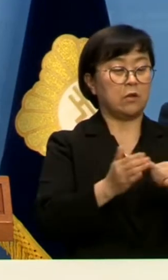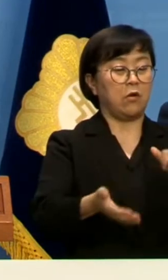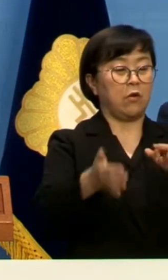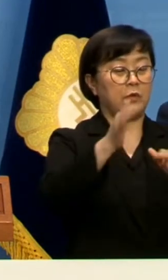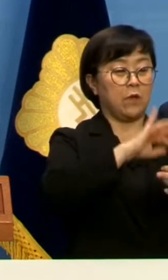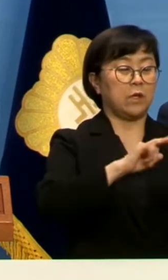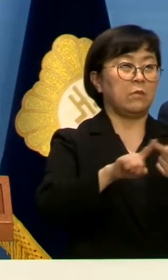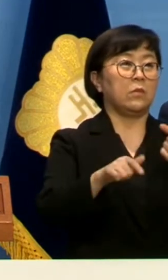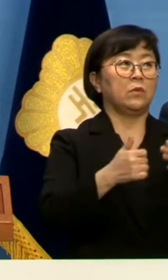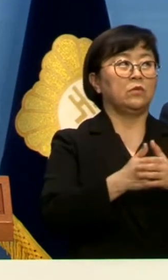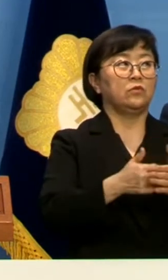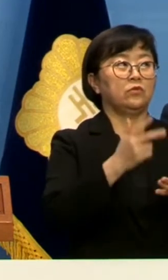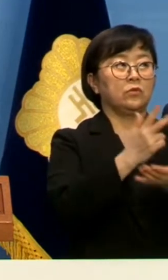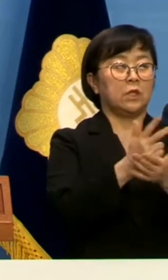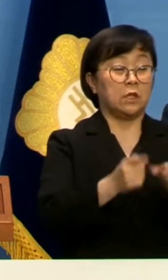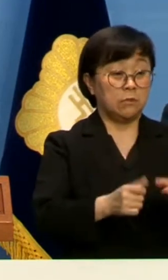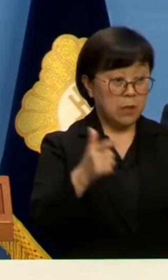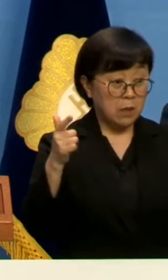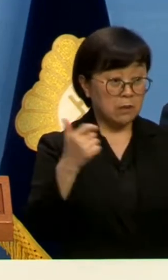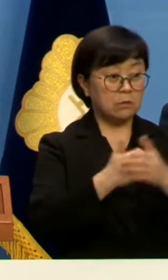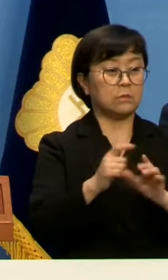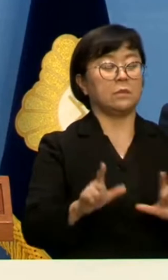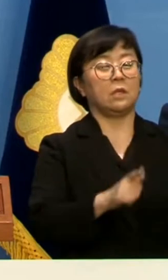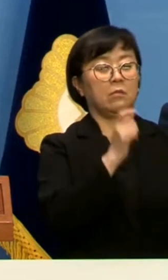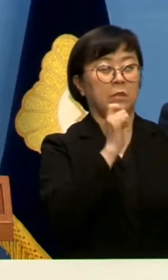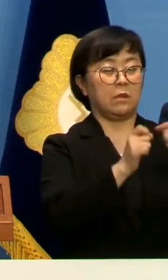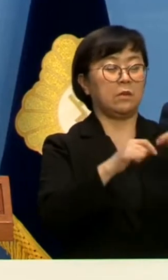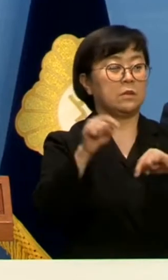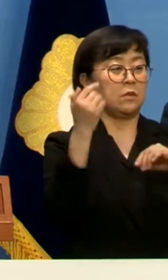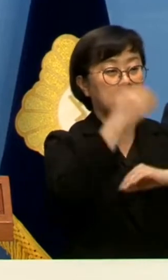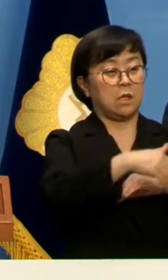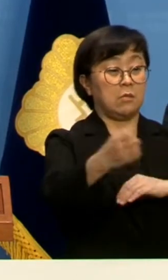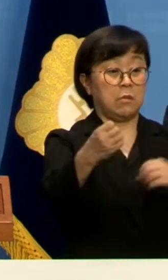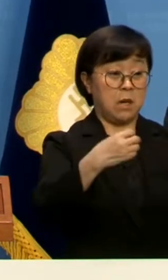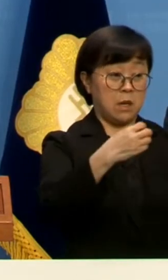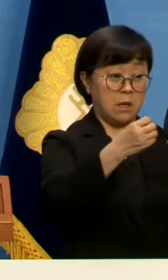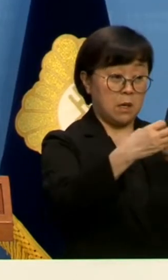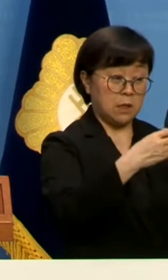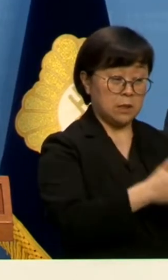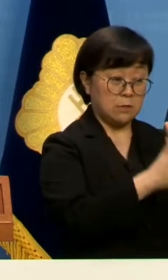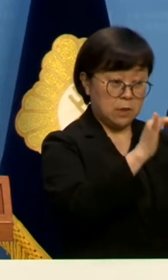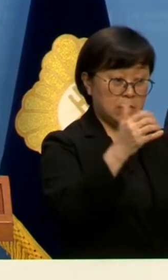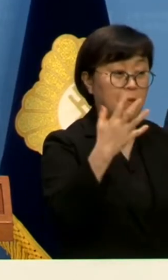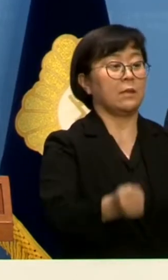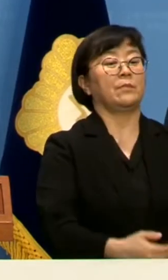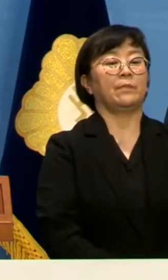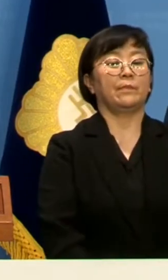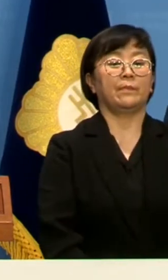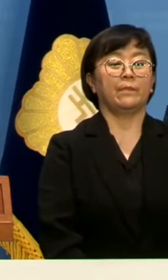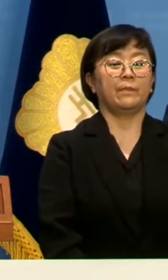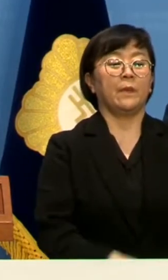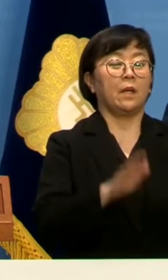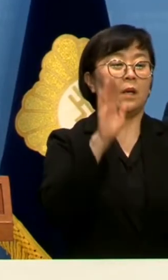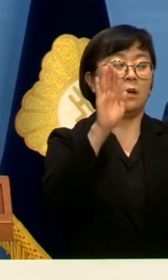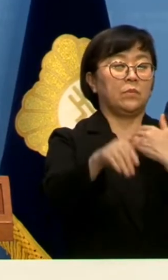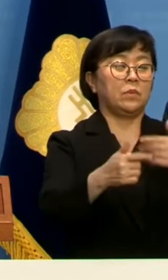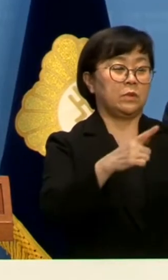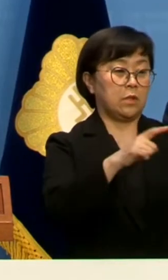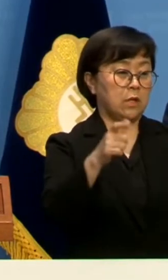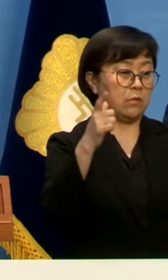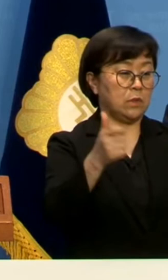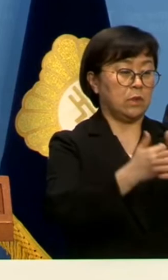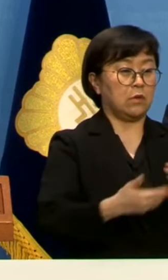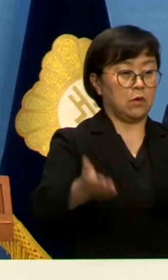정비, 주차장 확충 등 생활에 밀접한 정책을 이야기해 주시는 시민분들이 많았습니다. 앞으로 서대문의